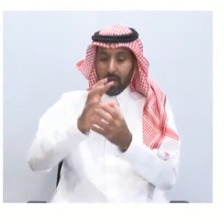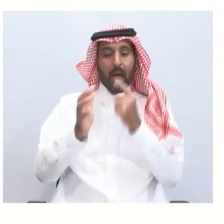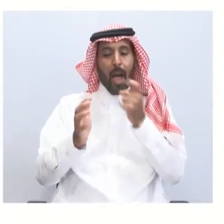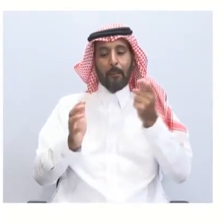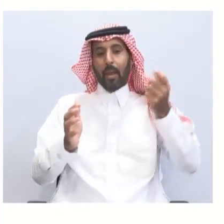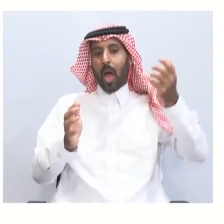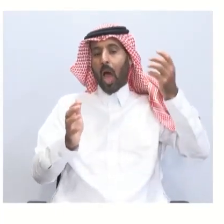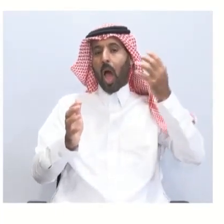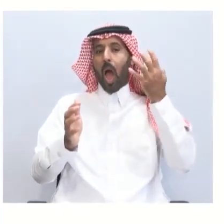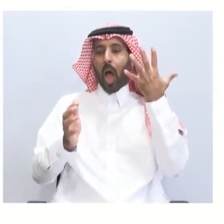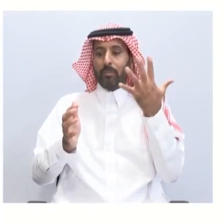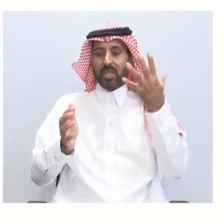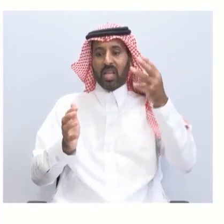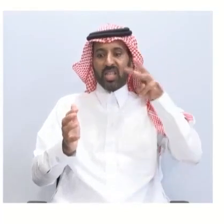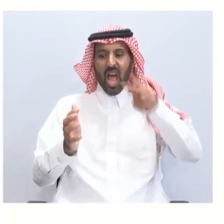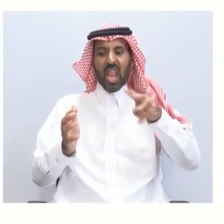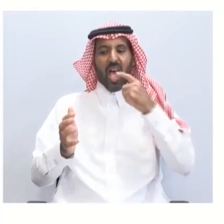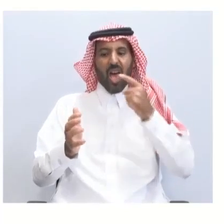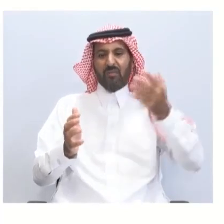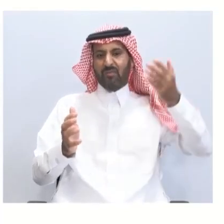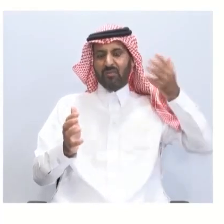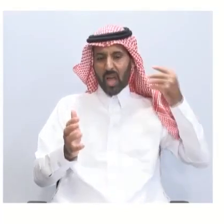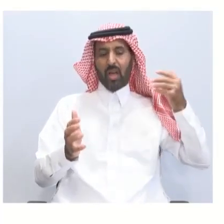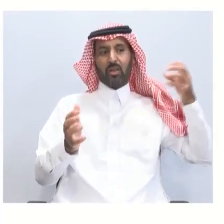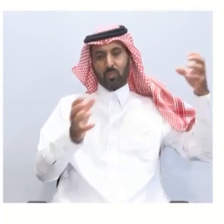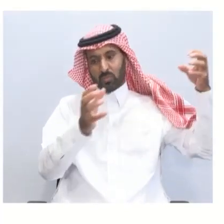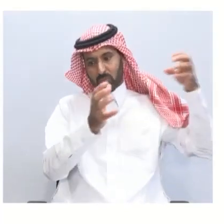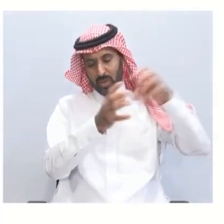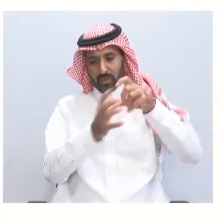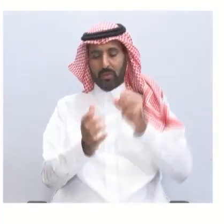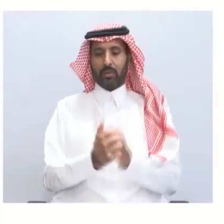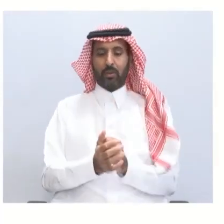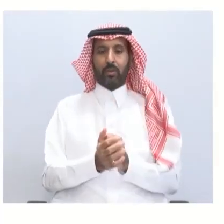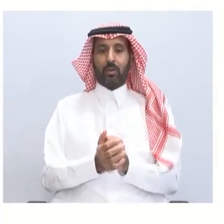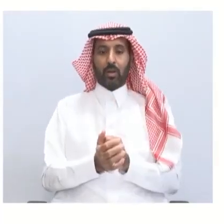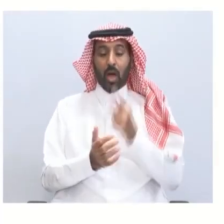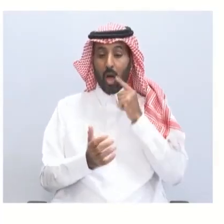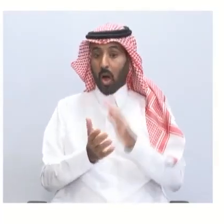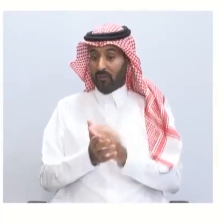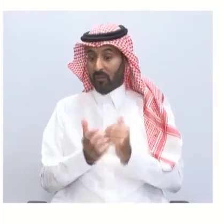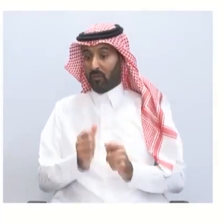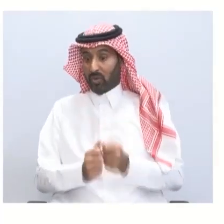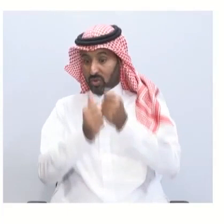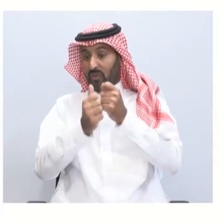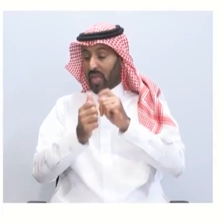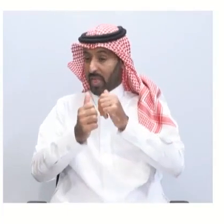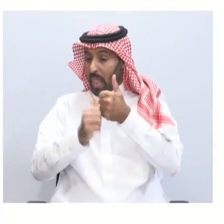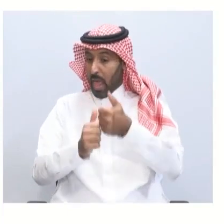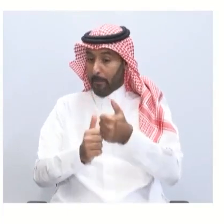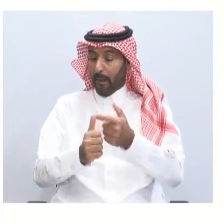5000 عام من الامثله كذلك حقق الفوز في هذه اللعبه